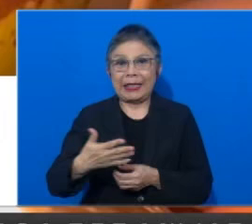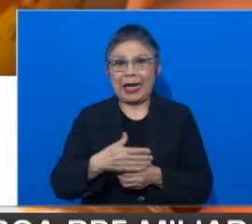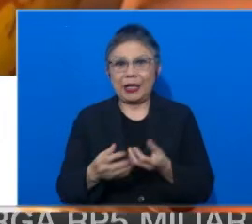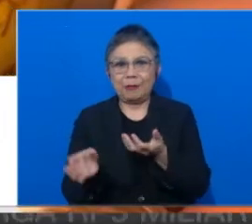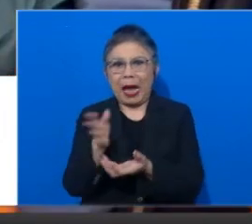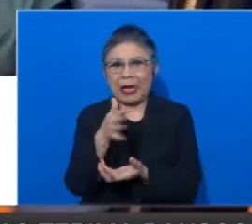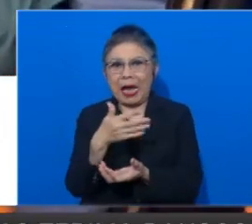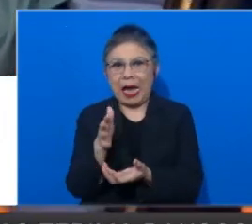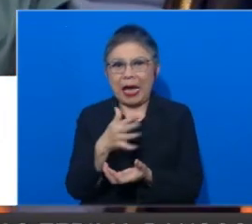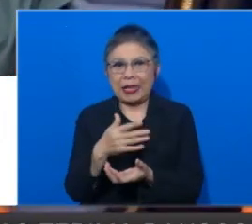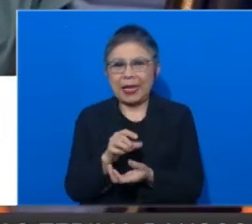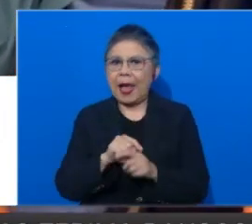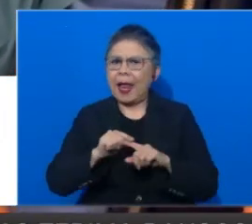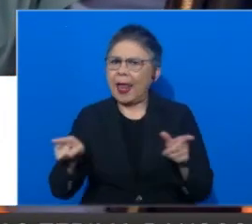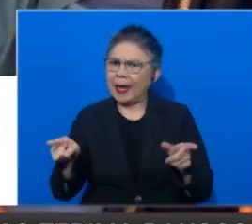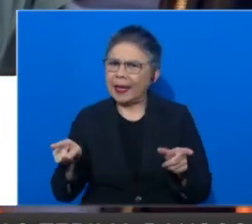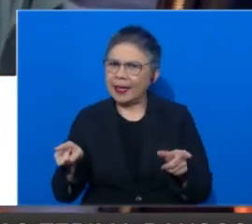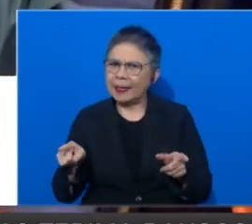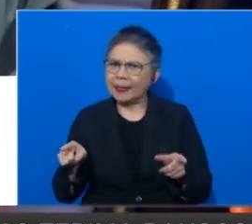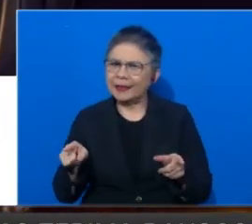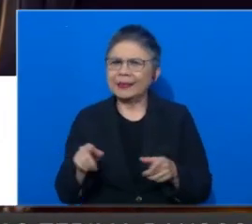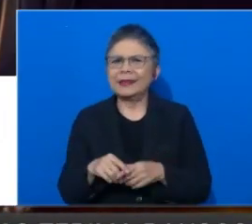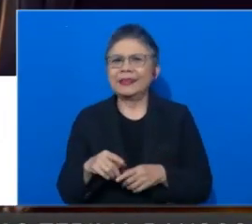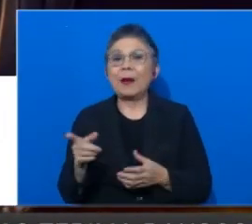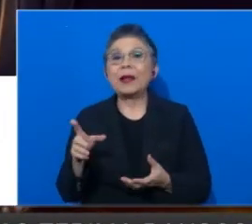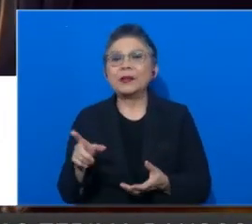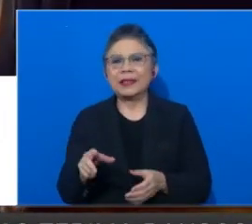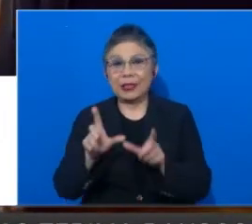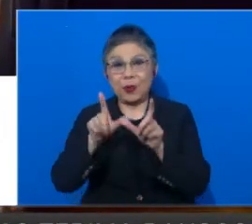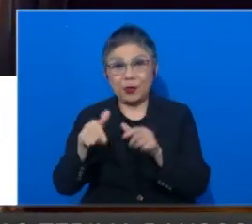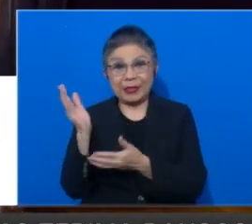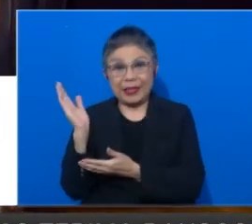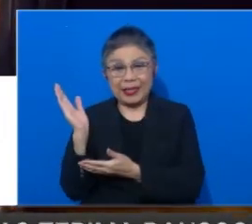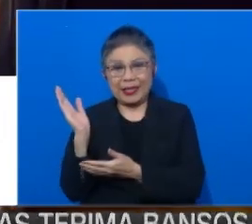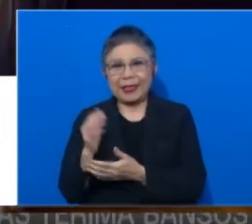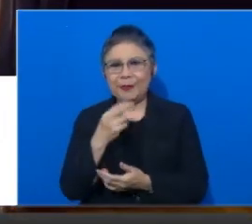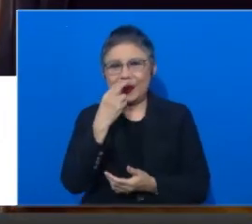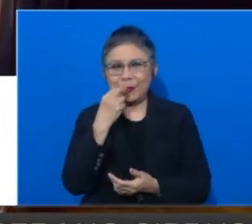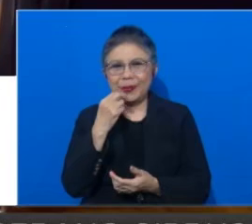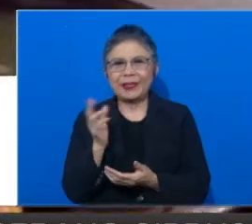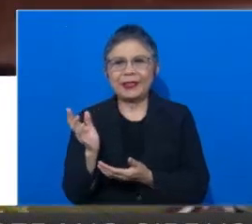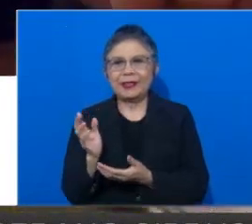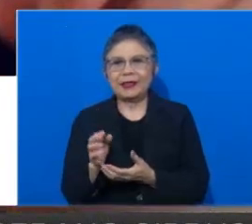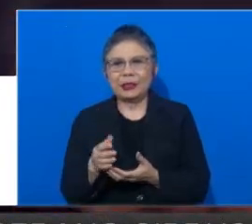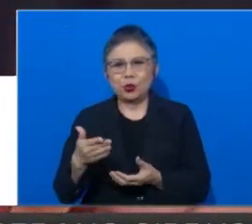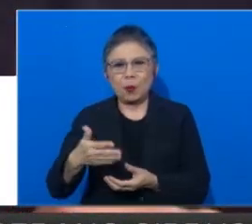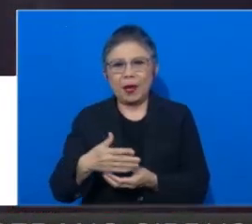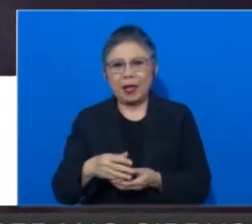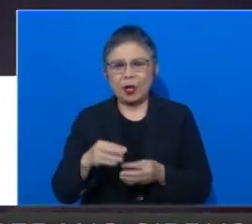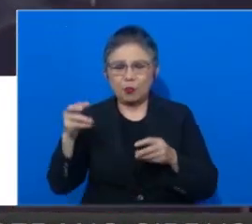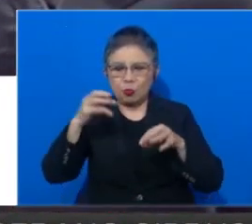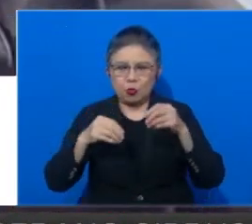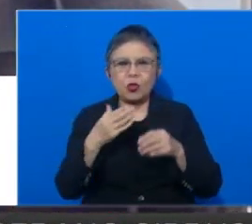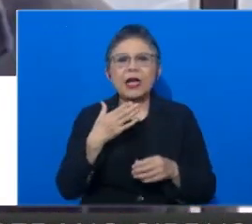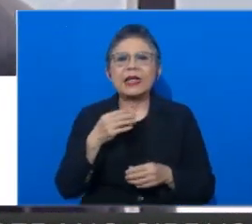satu ini sedikit berbeda dengan biasanya. Di kedai yang ada di Jalan Ciliwung, Bandung, Jawa Barat ini, gurame dengan bumbu